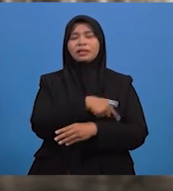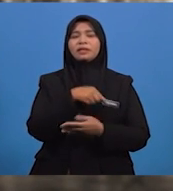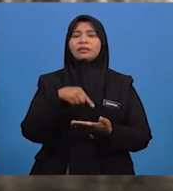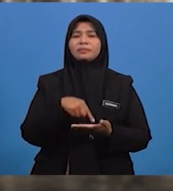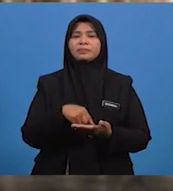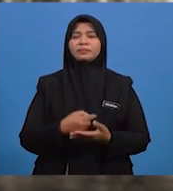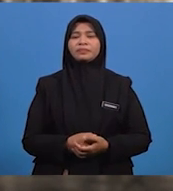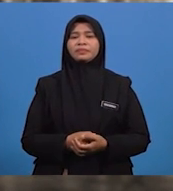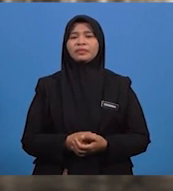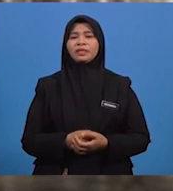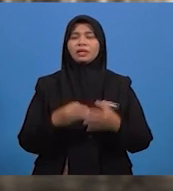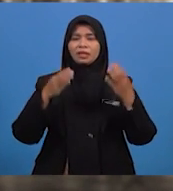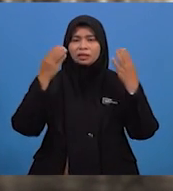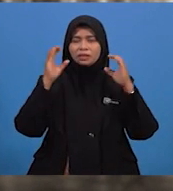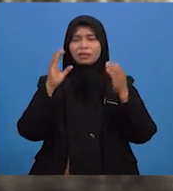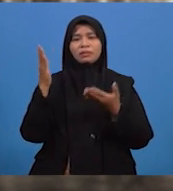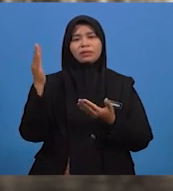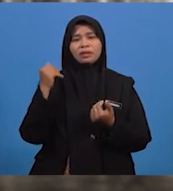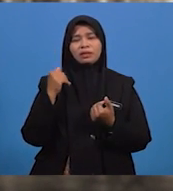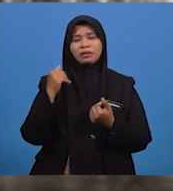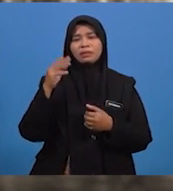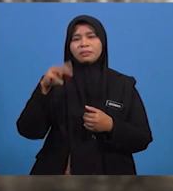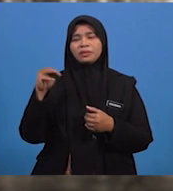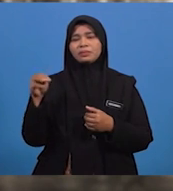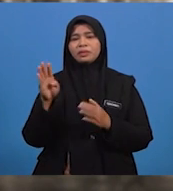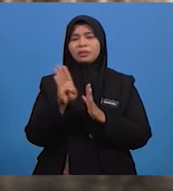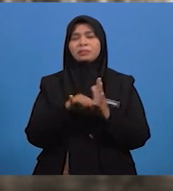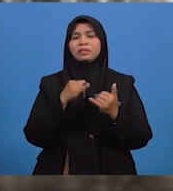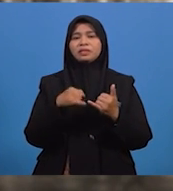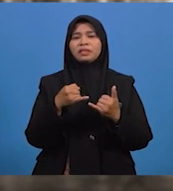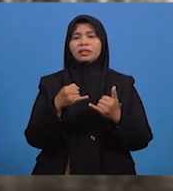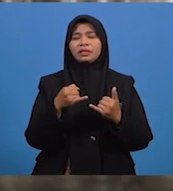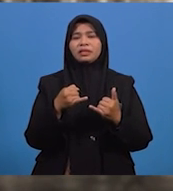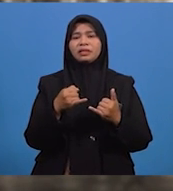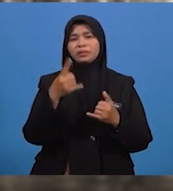ini. Cikgu berharap murid-murid berjaya